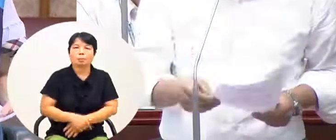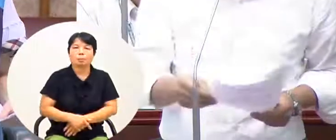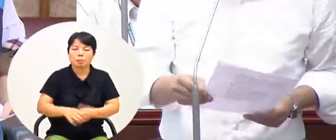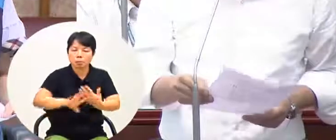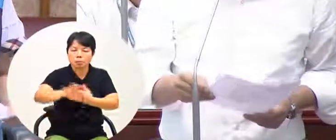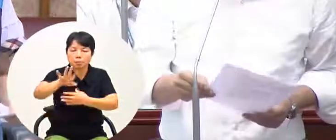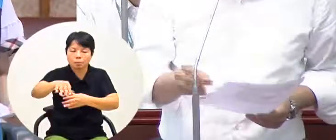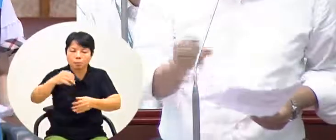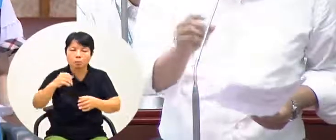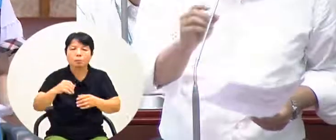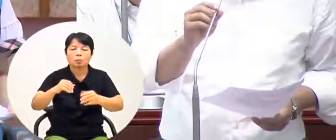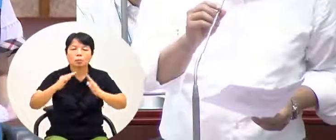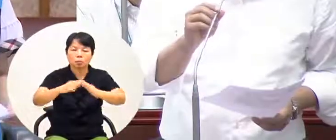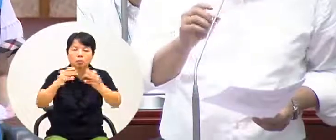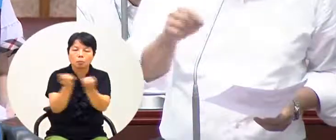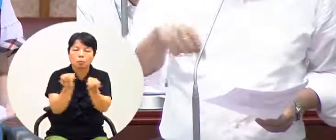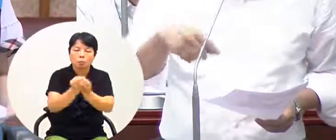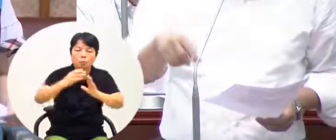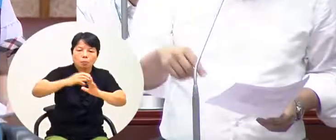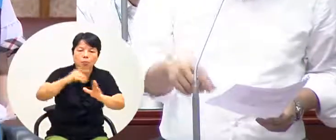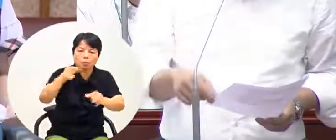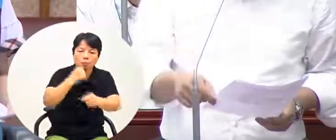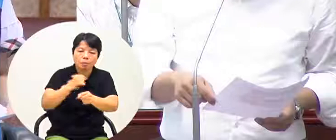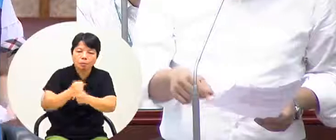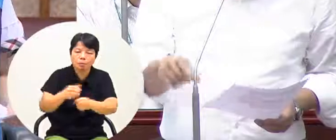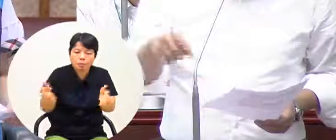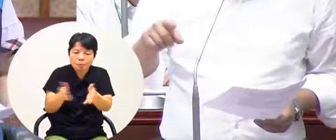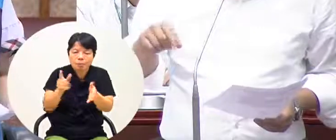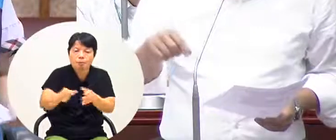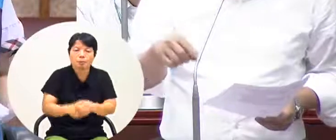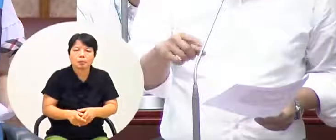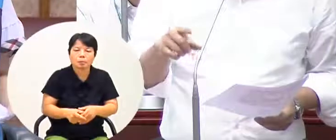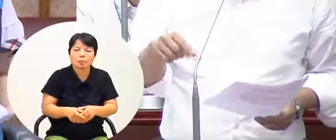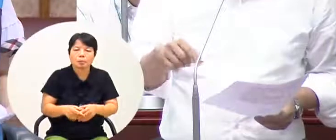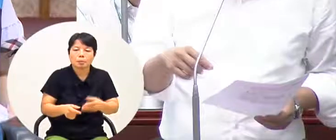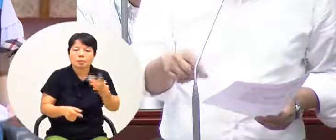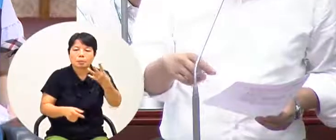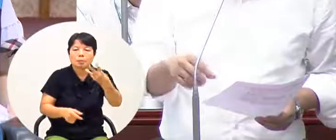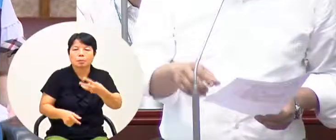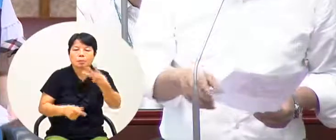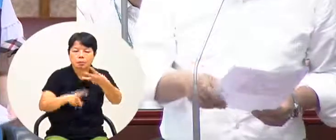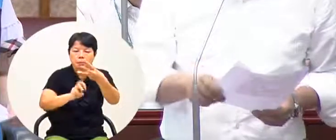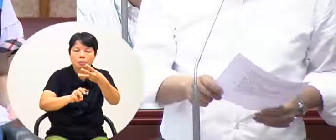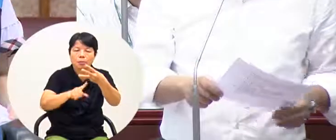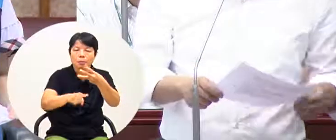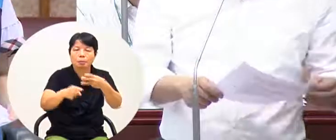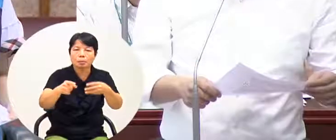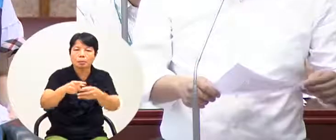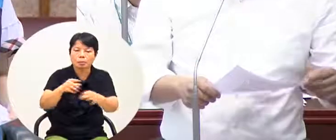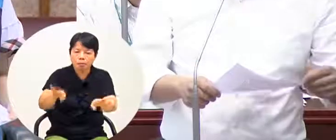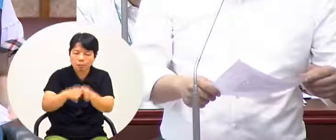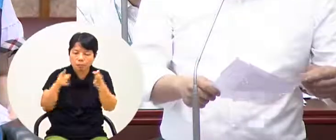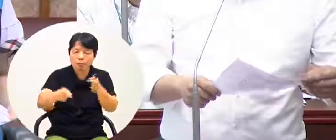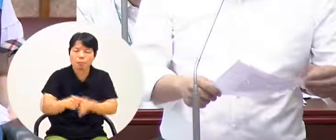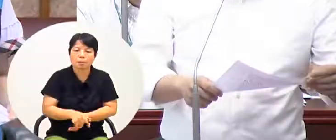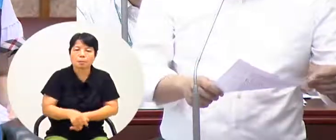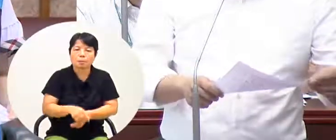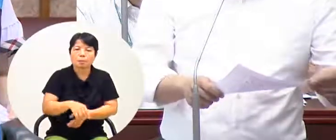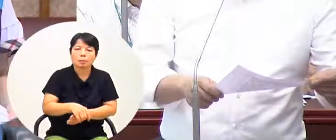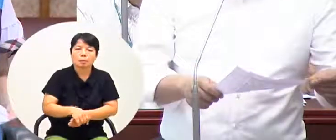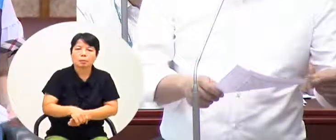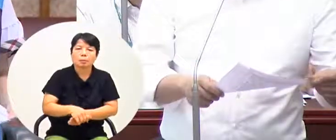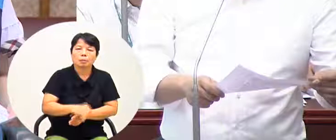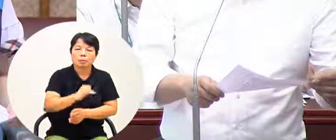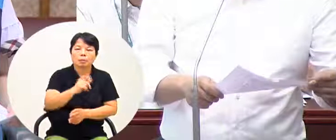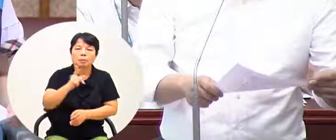较小了。它今年3月31日也启用在那个IKEA 旁边，有一个那个集合